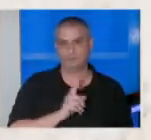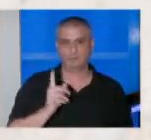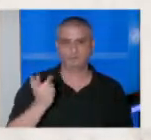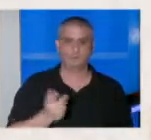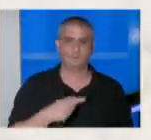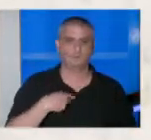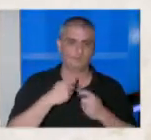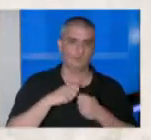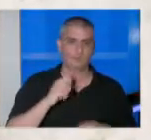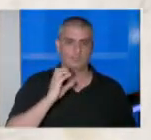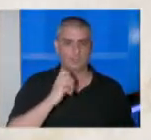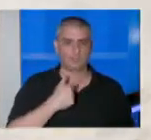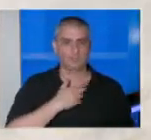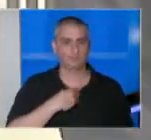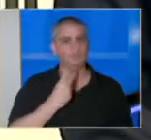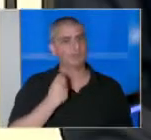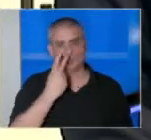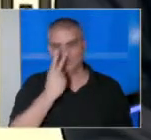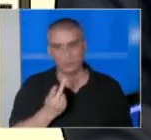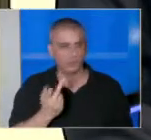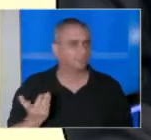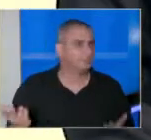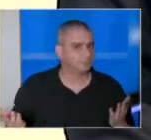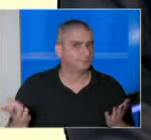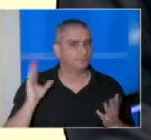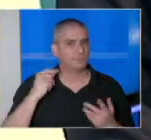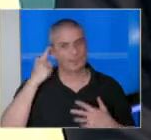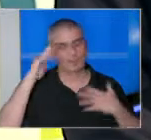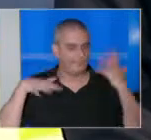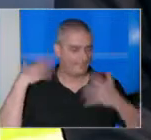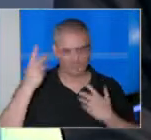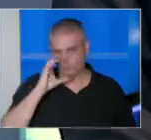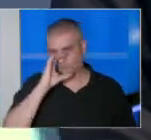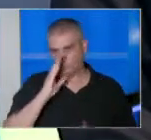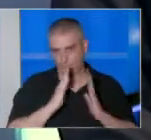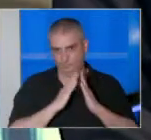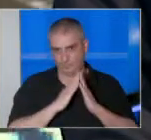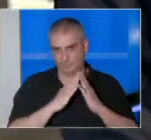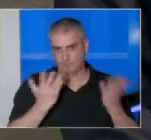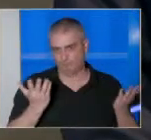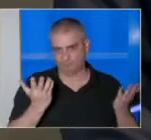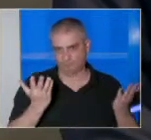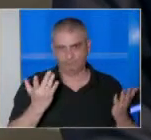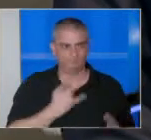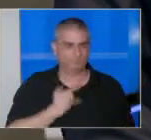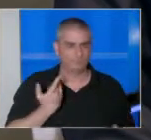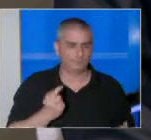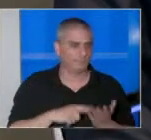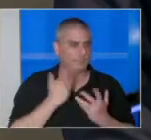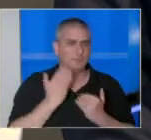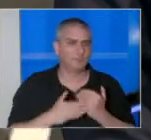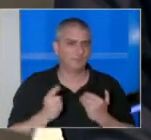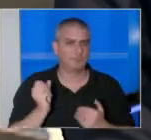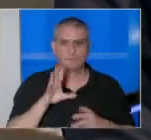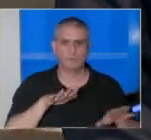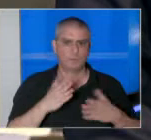כן, חבר הכנסת כאן, אני רוצה לדבר איתך על הנירות, ואת יודע מה, על הבלבול שהצופה בבית או הצופה חווים, כי בסופו של דבר